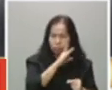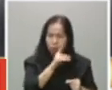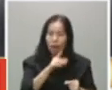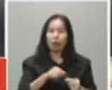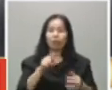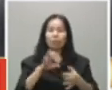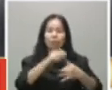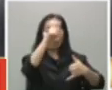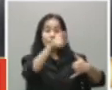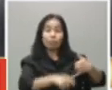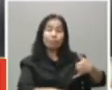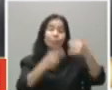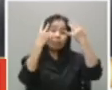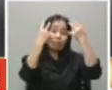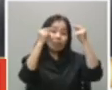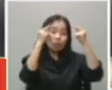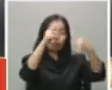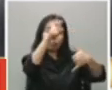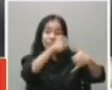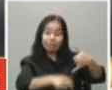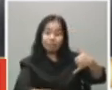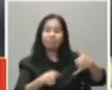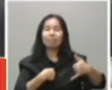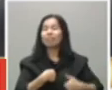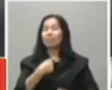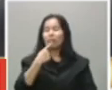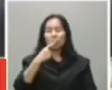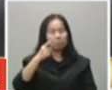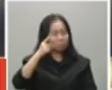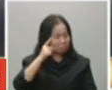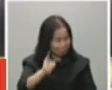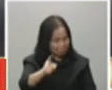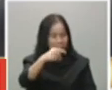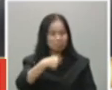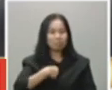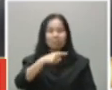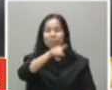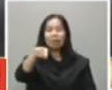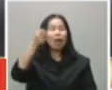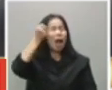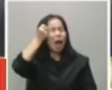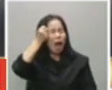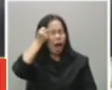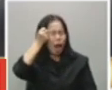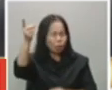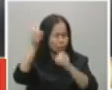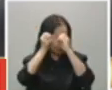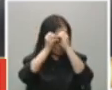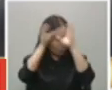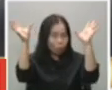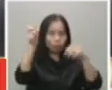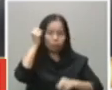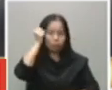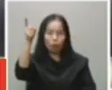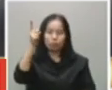เอกประยุทธ์เนี่ยครับผมรับรองครับทุกท่านเข้าใจเคลียร์คัดชัดเจนฟันธ